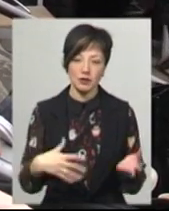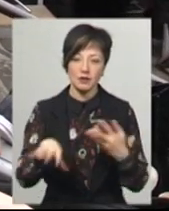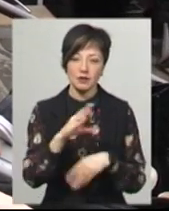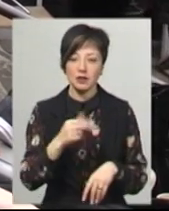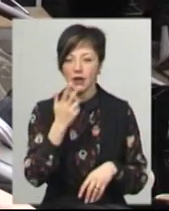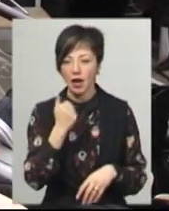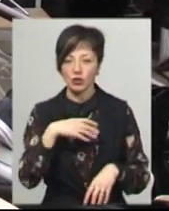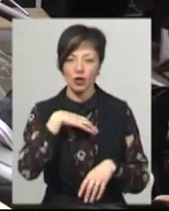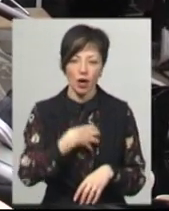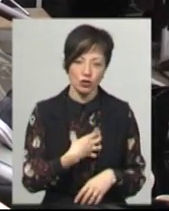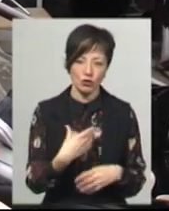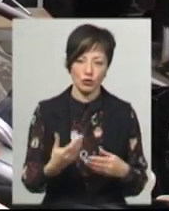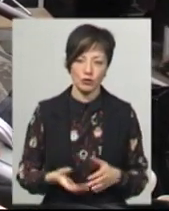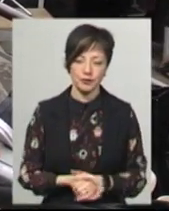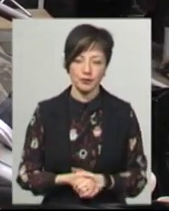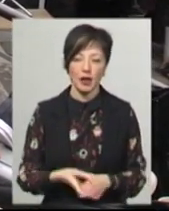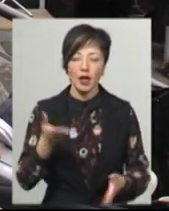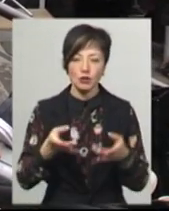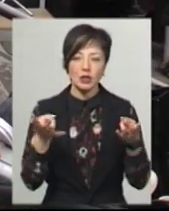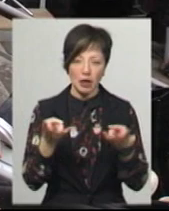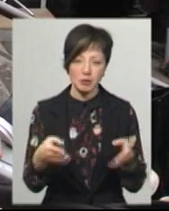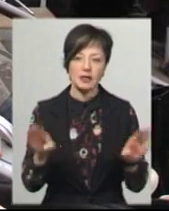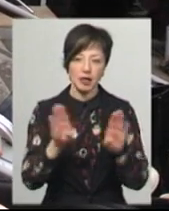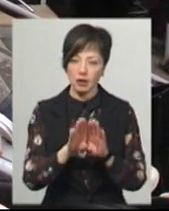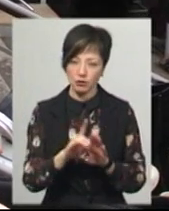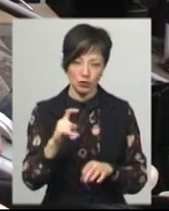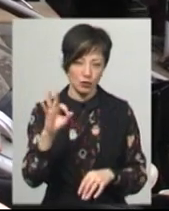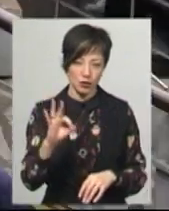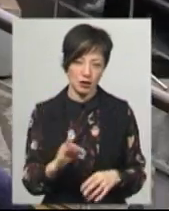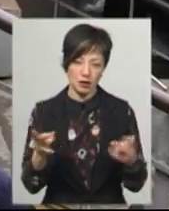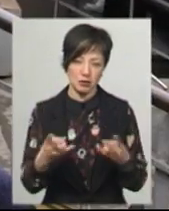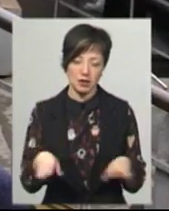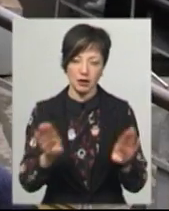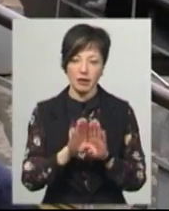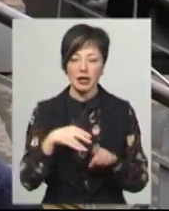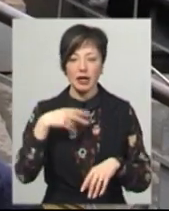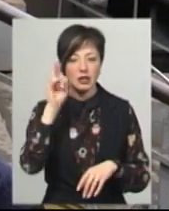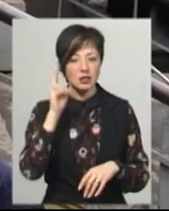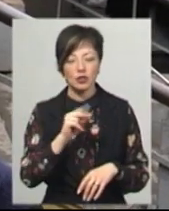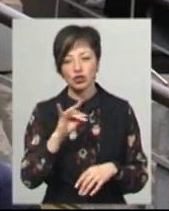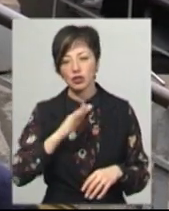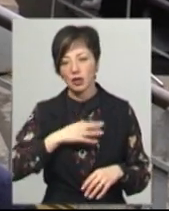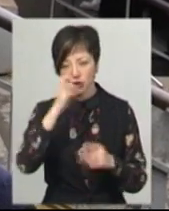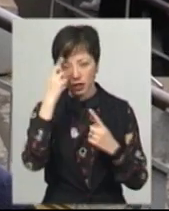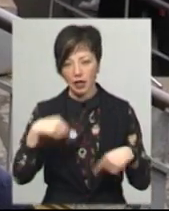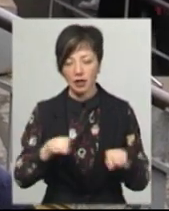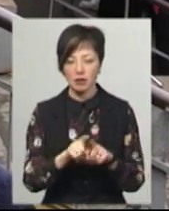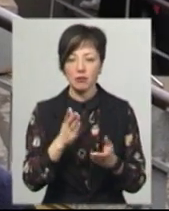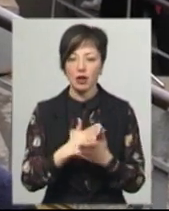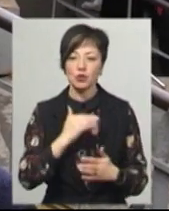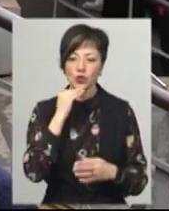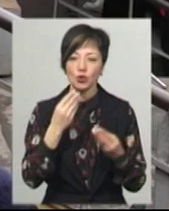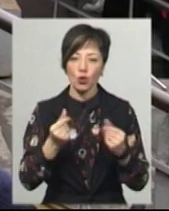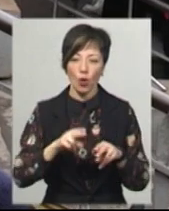і шмаркають, і кашляють. Якщо треба буде закрити, то без питань, треба закривати. Я не знаю, чи наша країна має досить коштів,